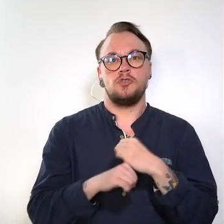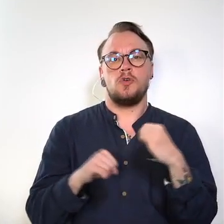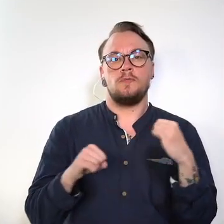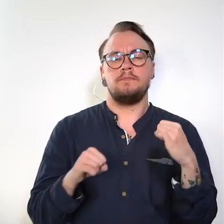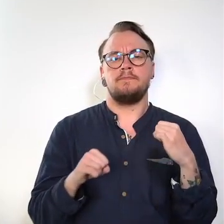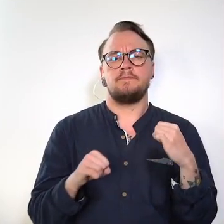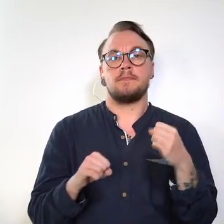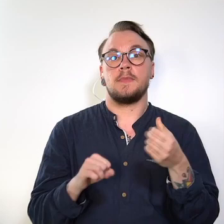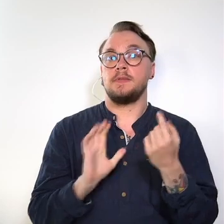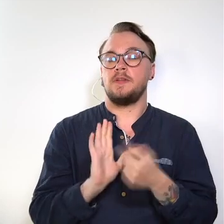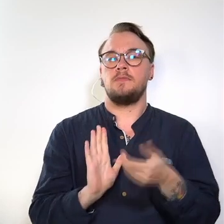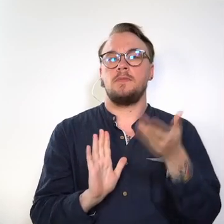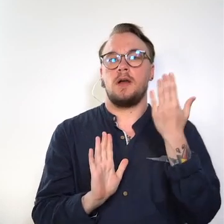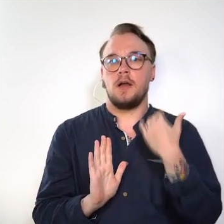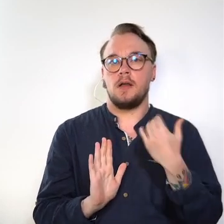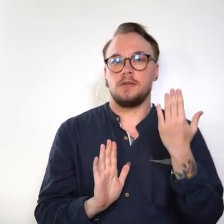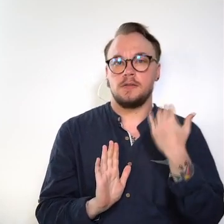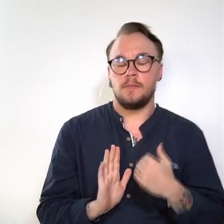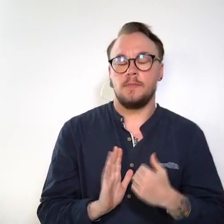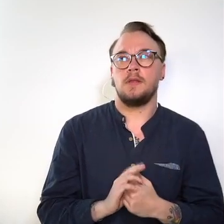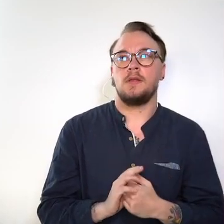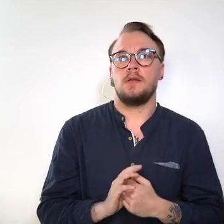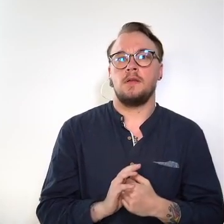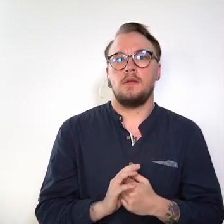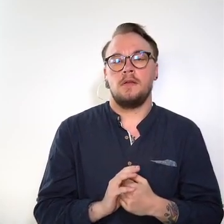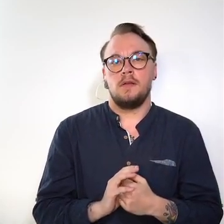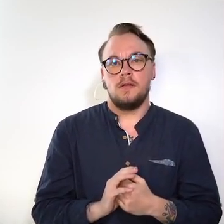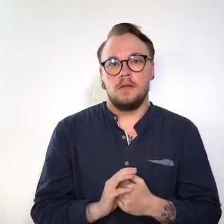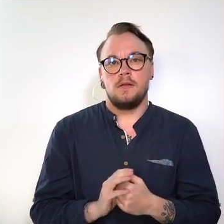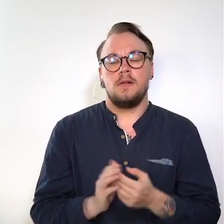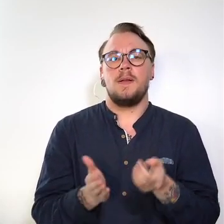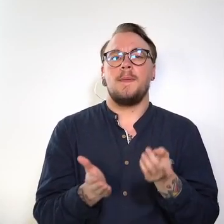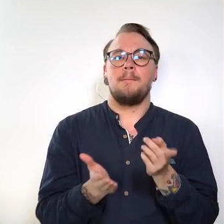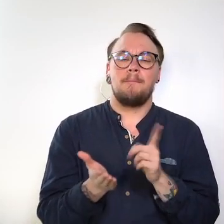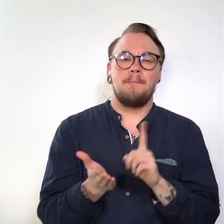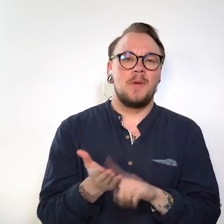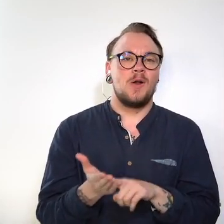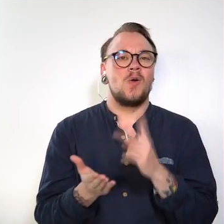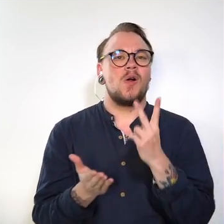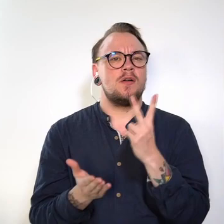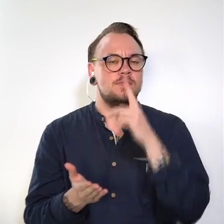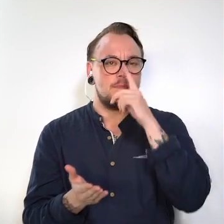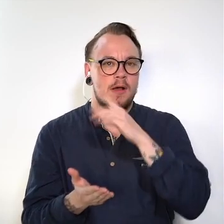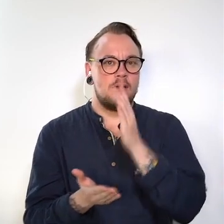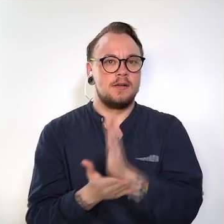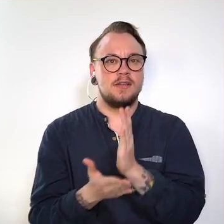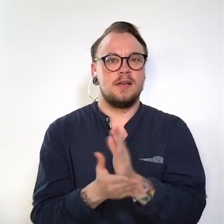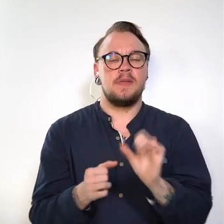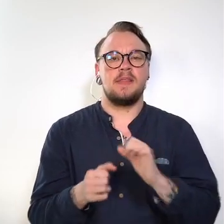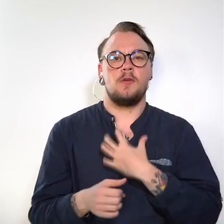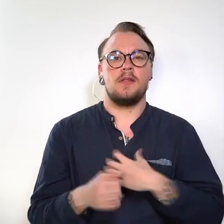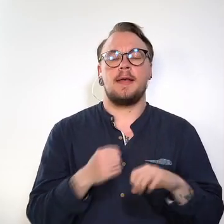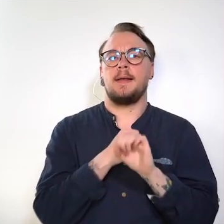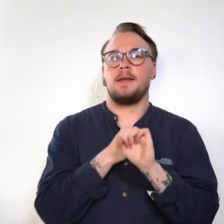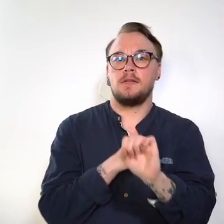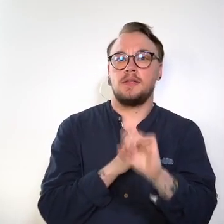yhtä aikaa jouduttiin niin kuin kahta vaaraa niin kuin selvittämään tai ehkäisemään. Toinen oli tämä, nimenomaan tähän itse infektioon